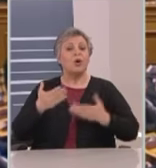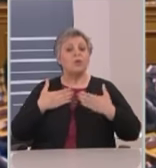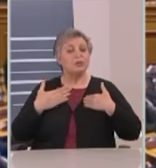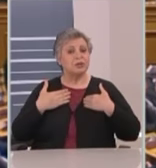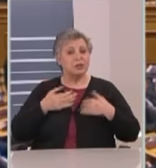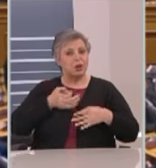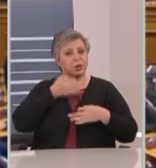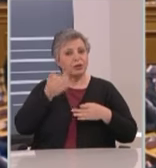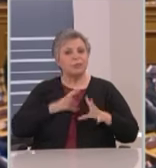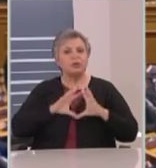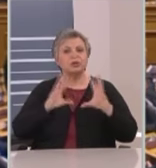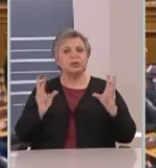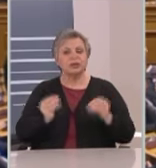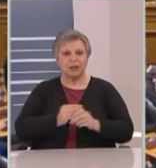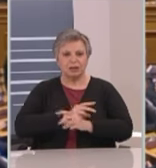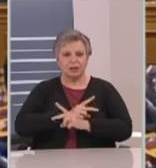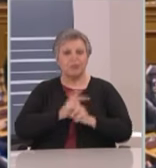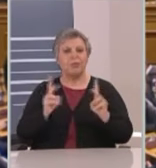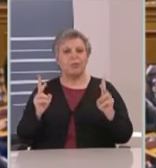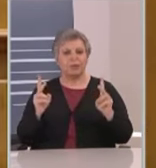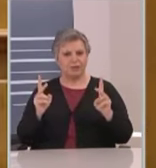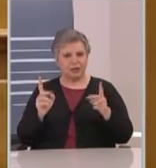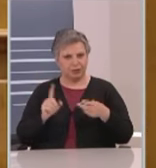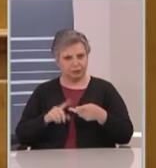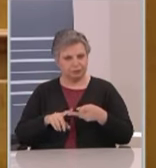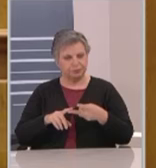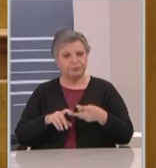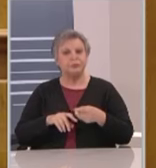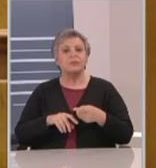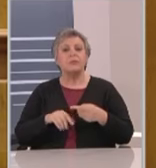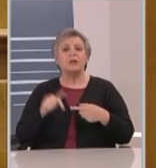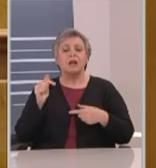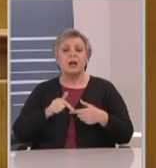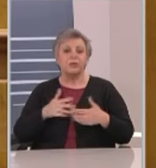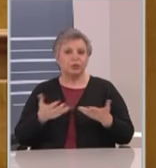στα ζητήματα της διαφάνειας. Στα ζητήματα της διαφάνειας, πέραν